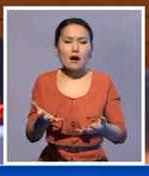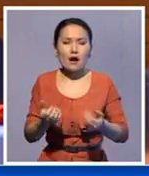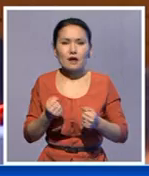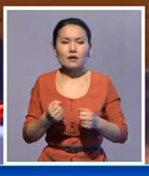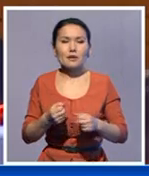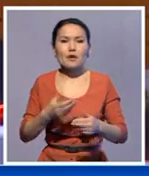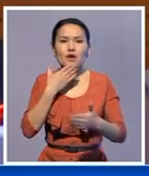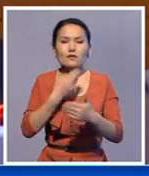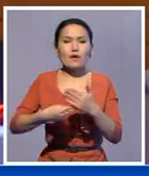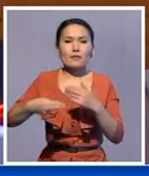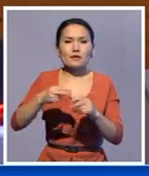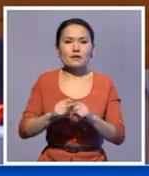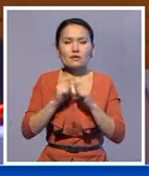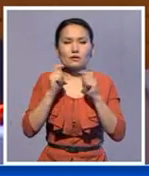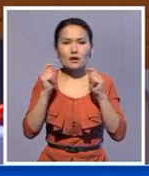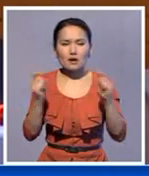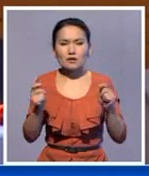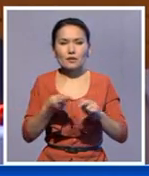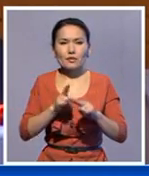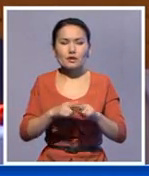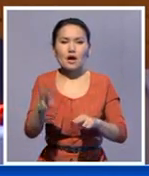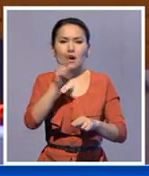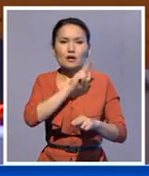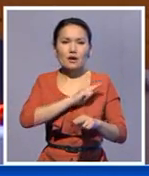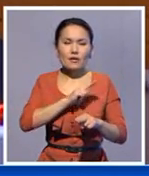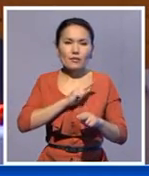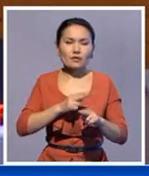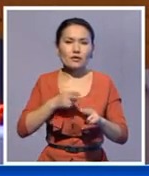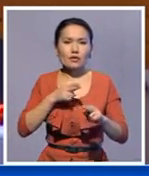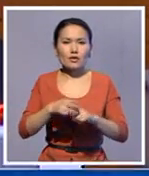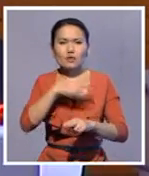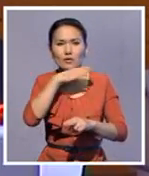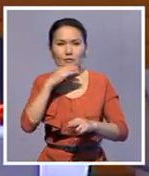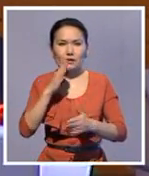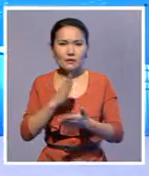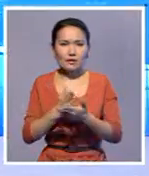азаматтарымыз 2016 жылға дейінгі жағдайлары, өкінішке орай, олардың қажеттіліктері ескерілмей отыр.